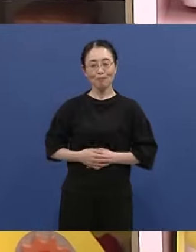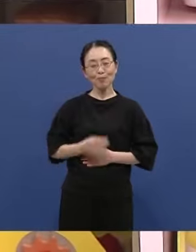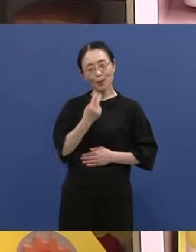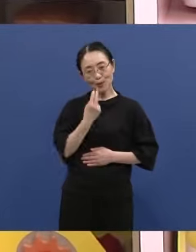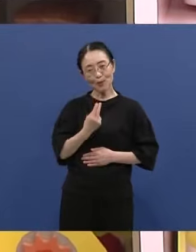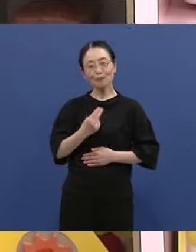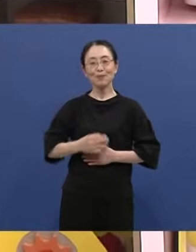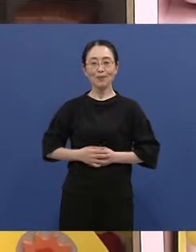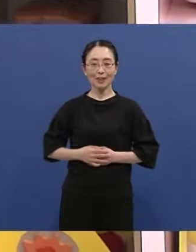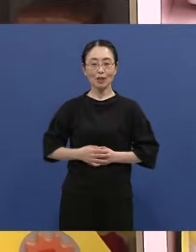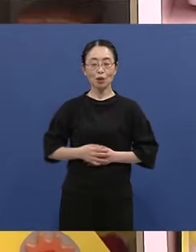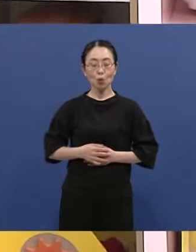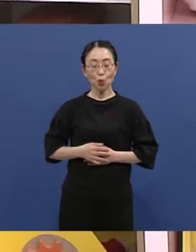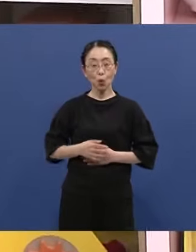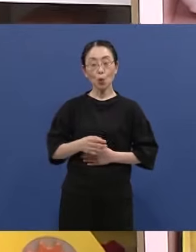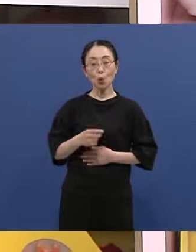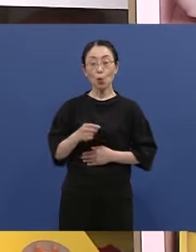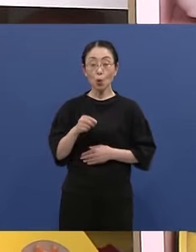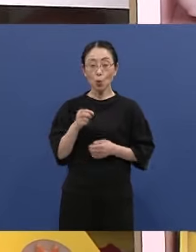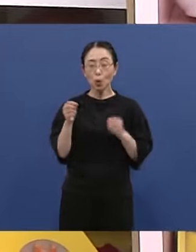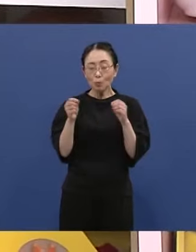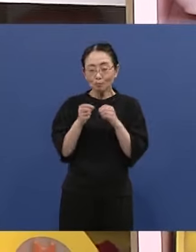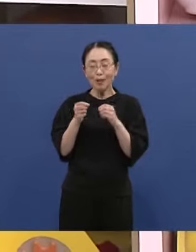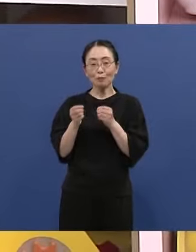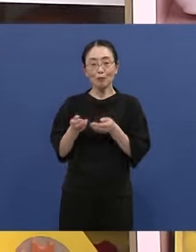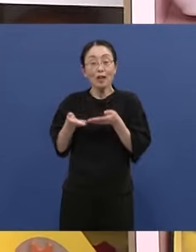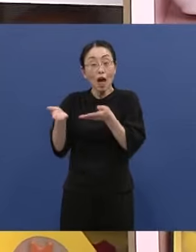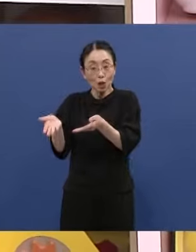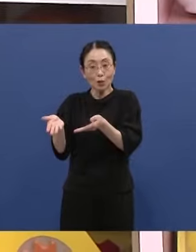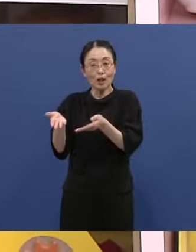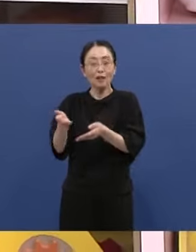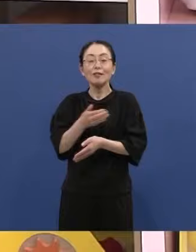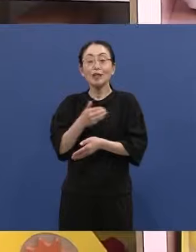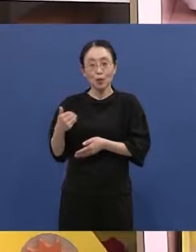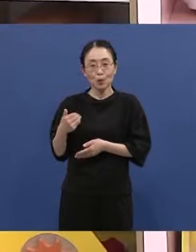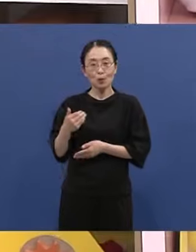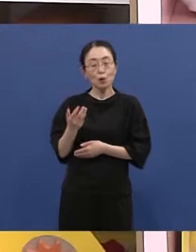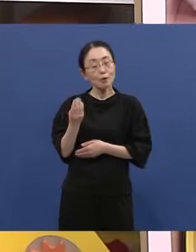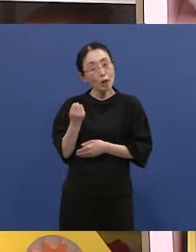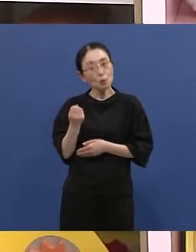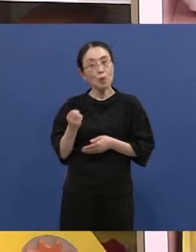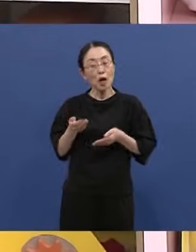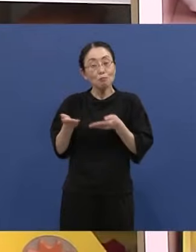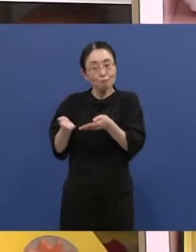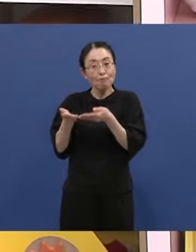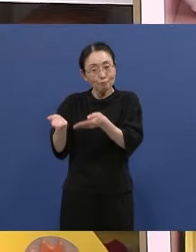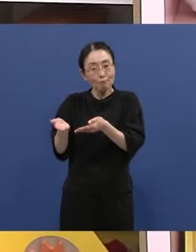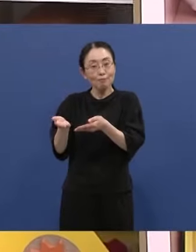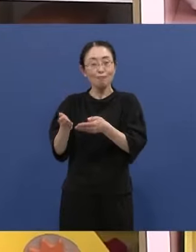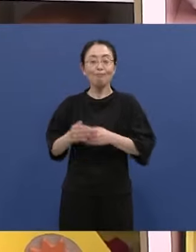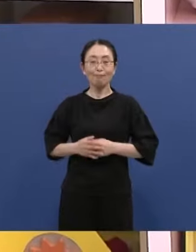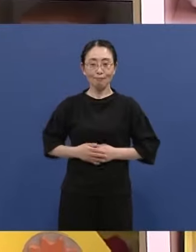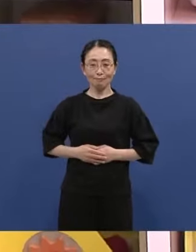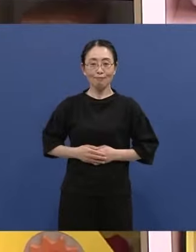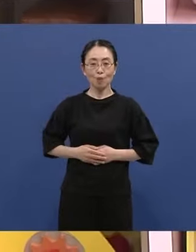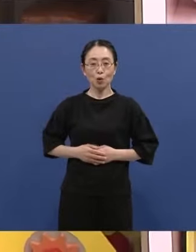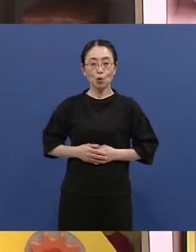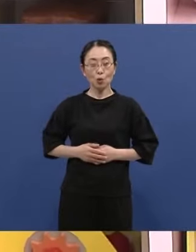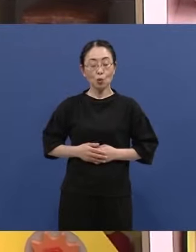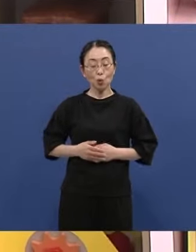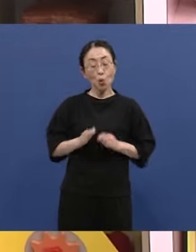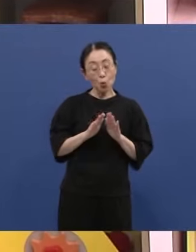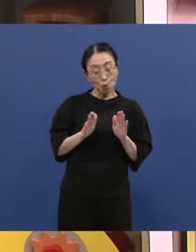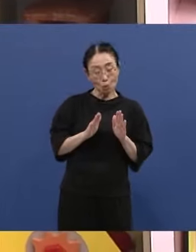ここで一時預かりもされてらっしゃるんですけど、まあ、その一時預かりにちょっと何度か使わせていただいたんですが、この子